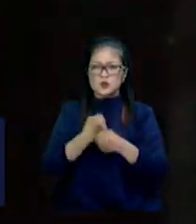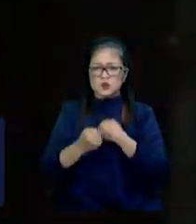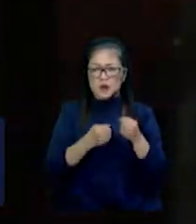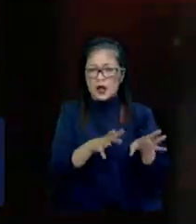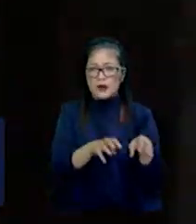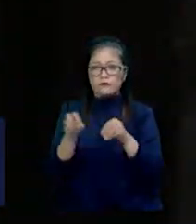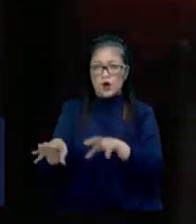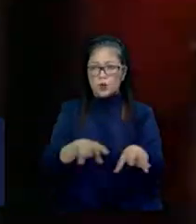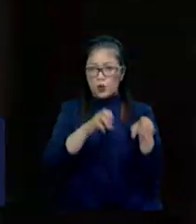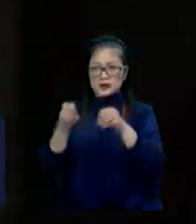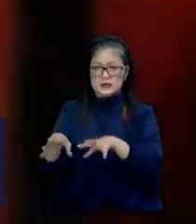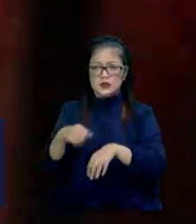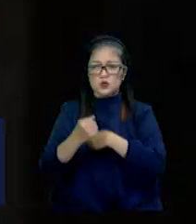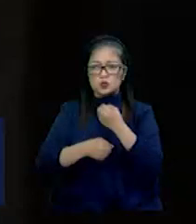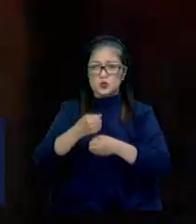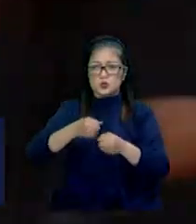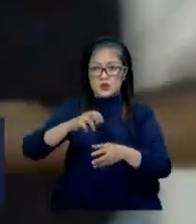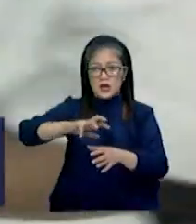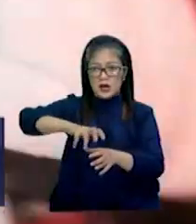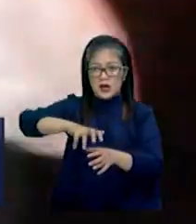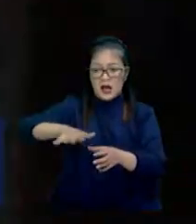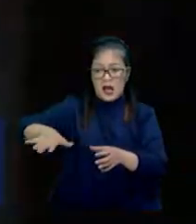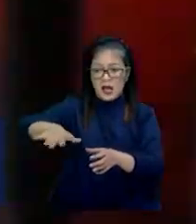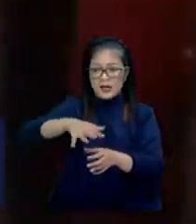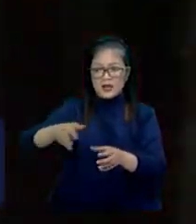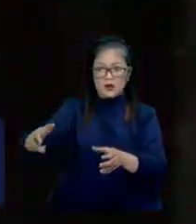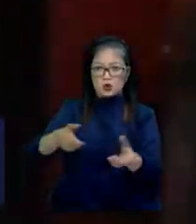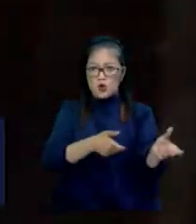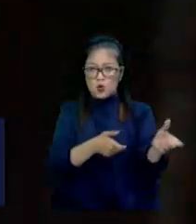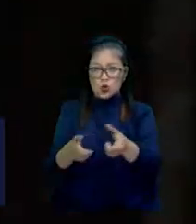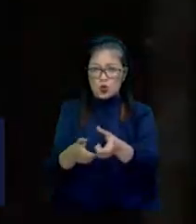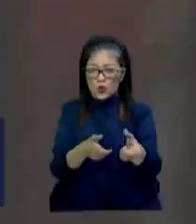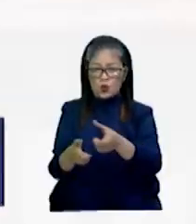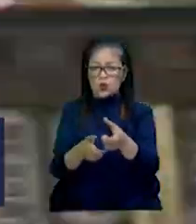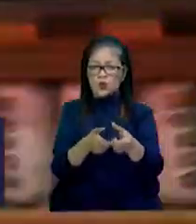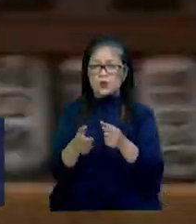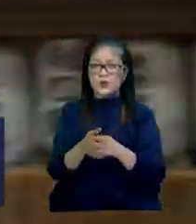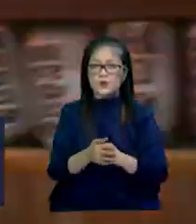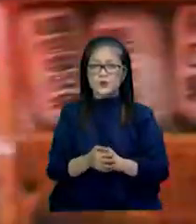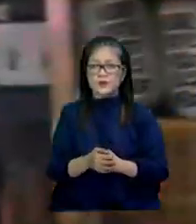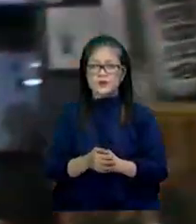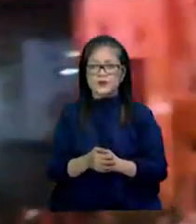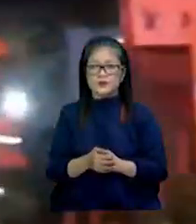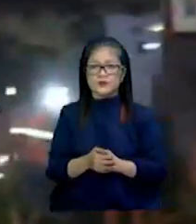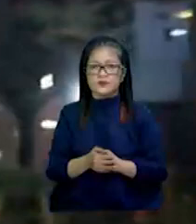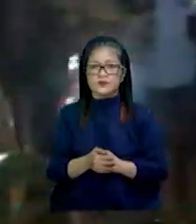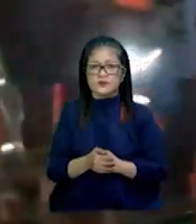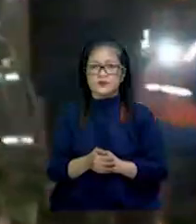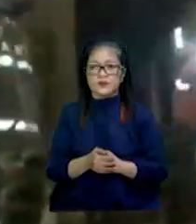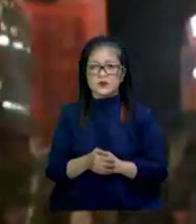keran aja, gas-gas yang lain. Tarik keluar. Oh, karena kebocoran gas ya, Bang, tadi. Api berhasil padam